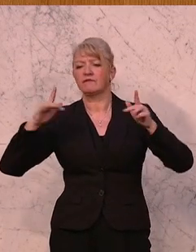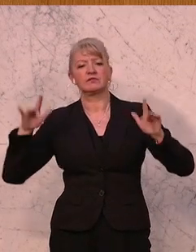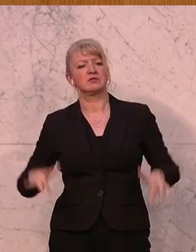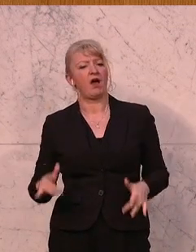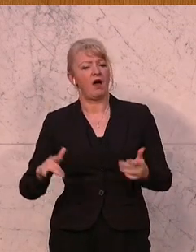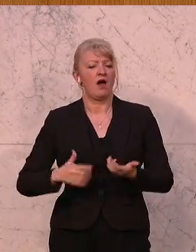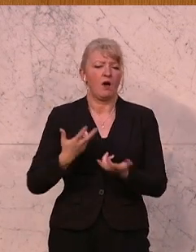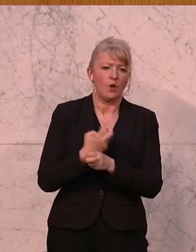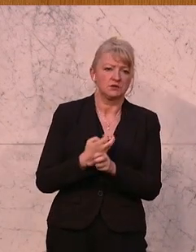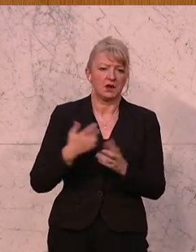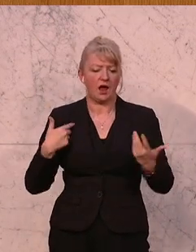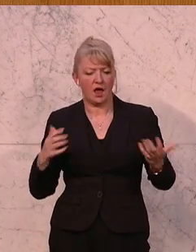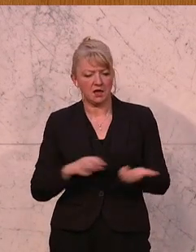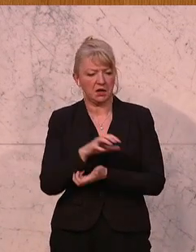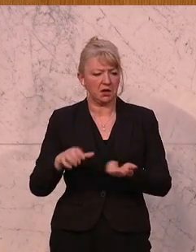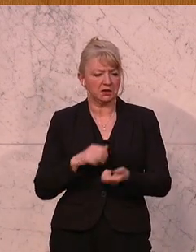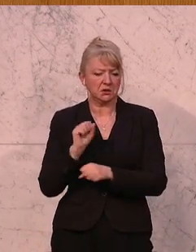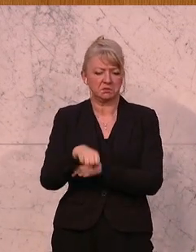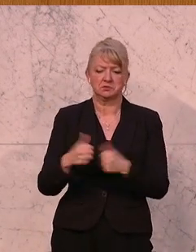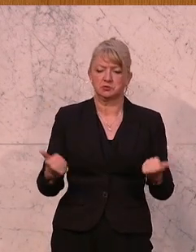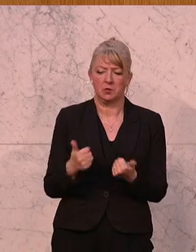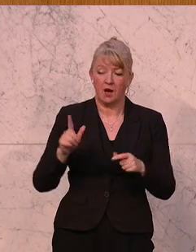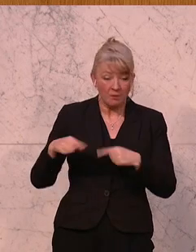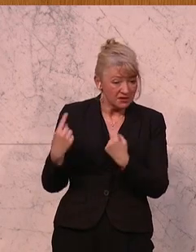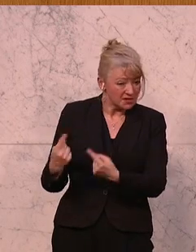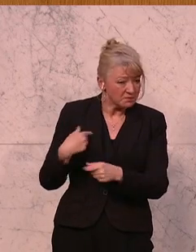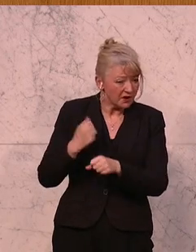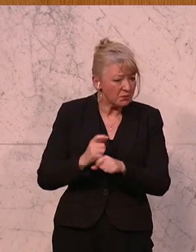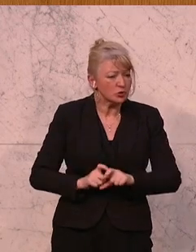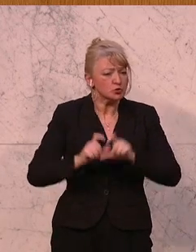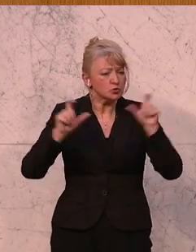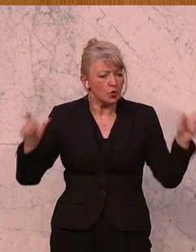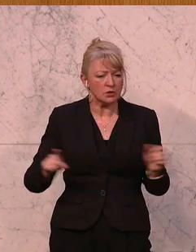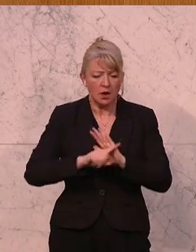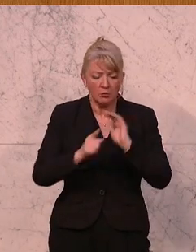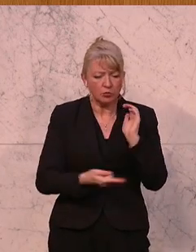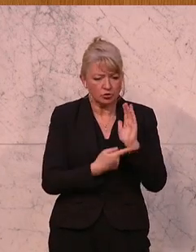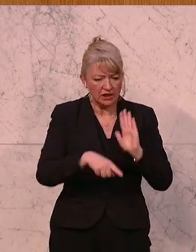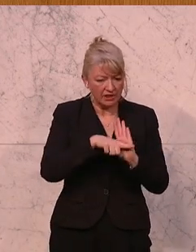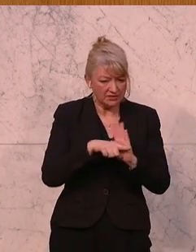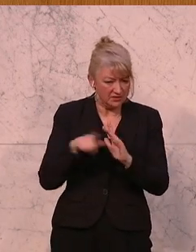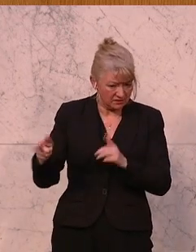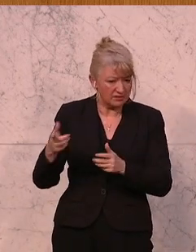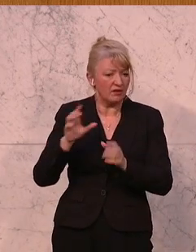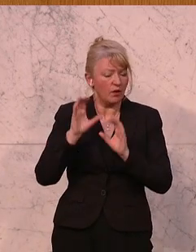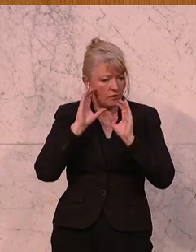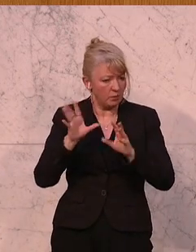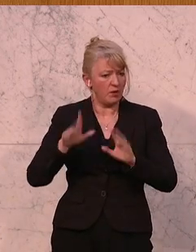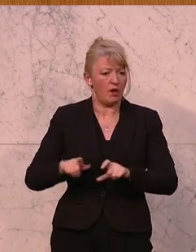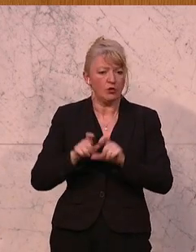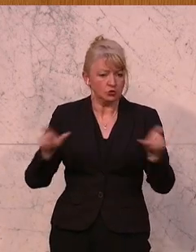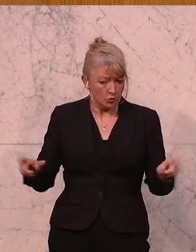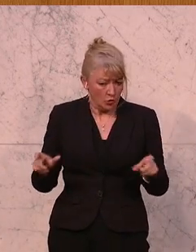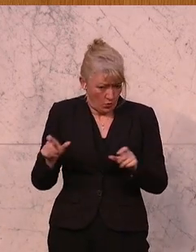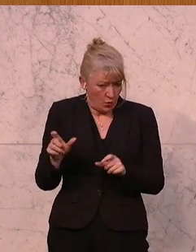durch die Krise gekommen sind. Die Batzen Schulden, die ihr angerichtet habt, das Budgetdefizit, das ihr ja auch mitverhandeln müsstet, darüber wollt ihr natürlich nicht mehr